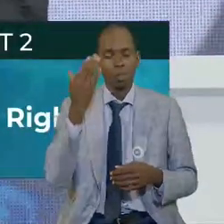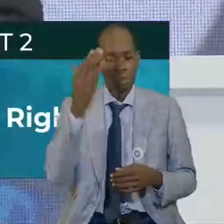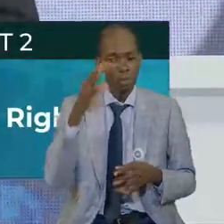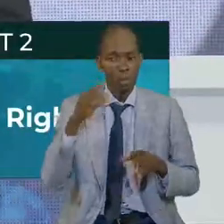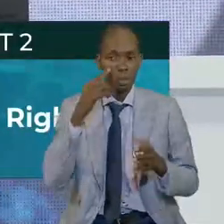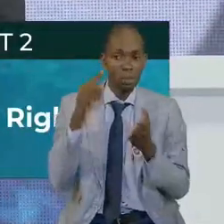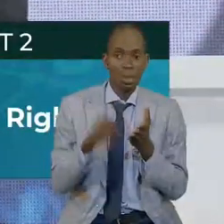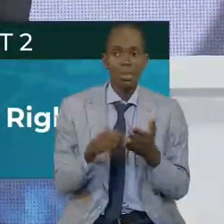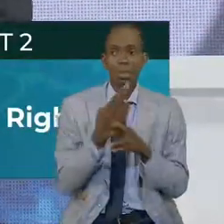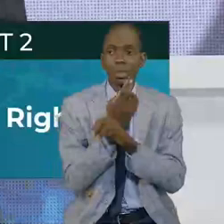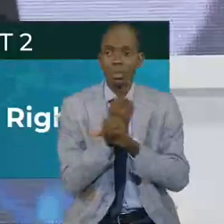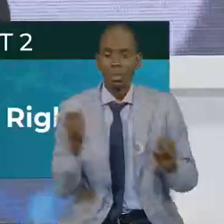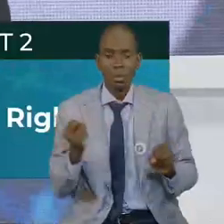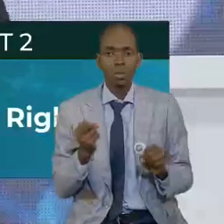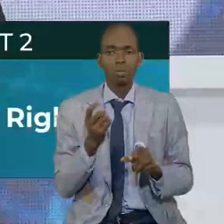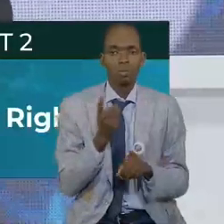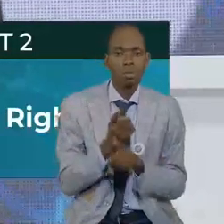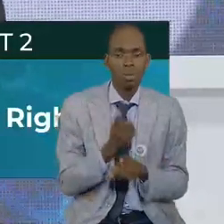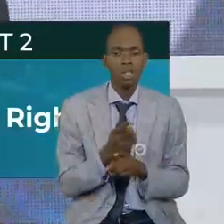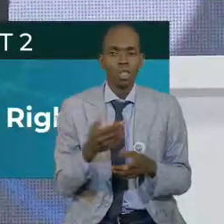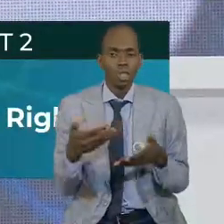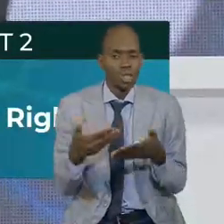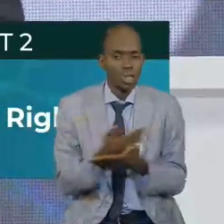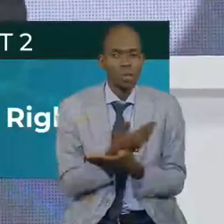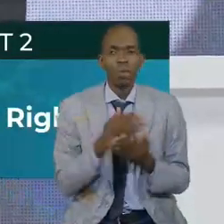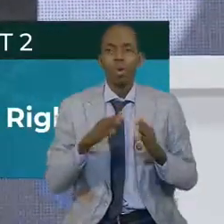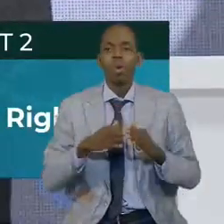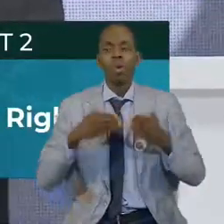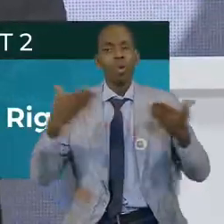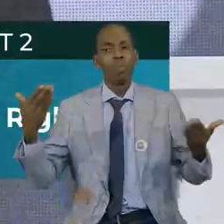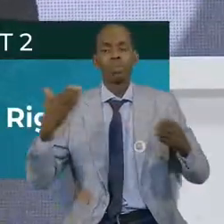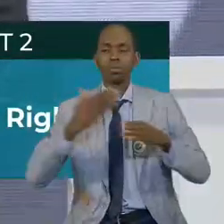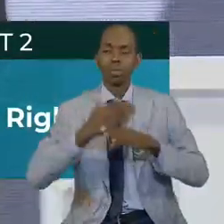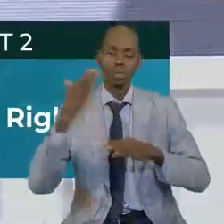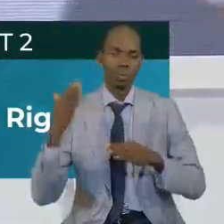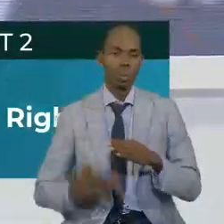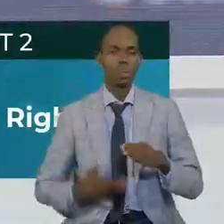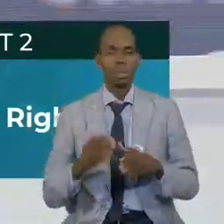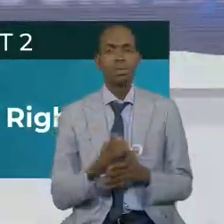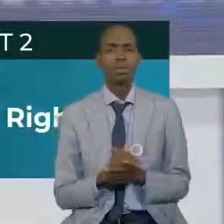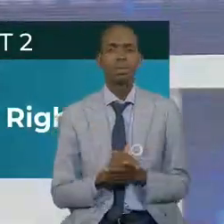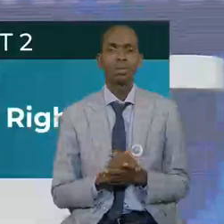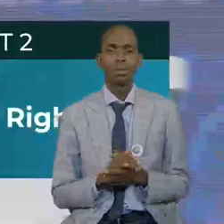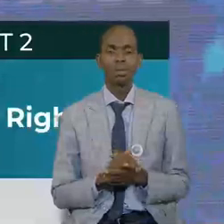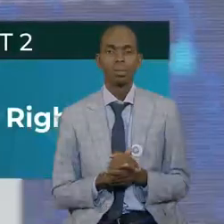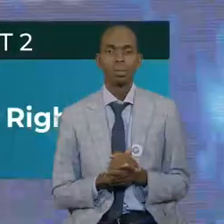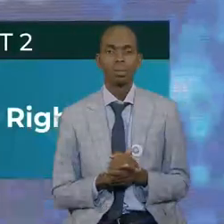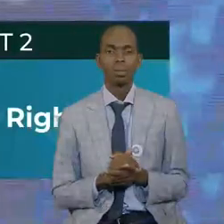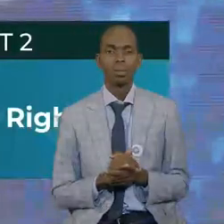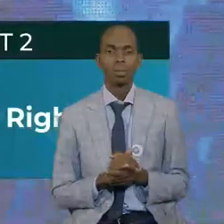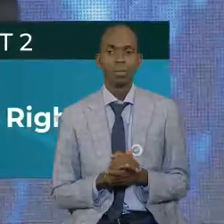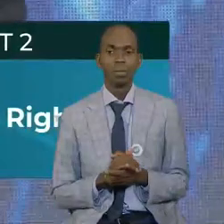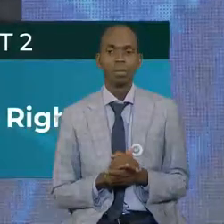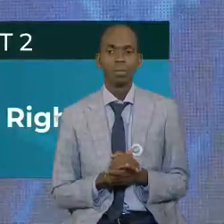arise, new, open, thorough, total. Embrasser pleinement les droits nouveaux,